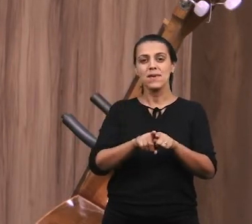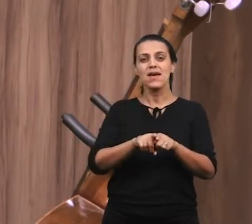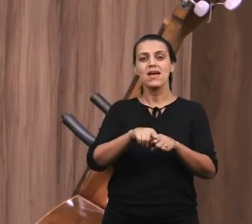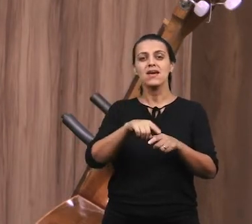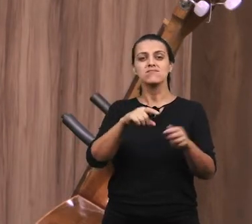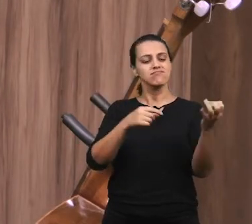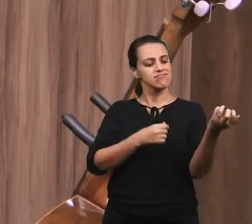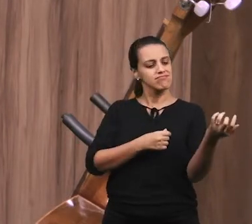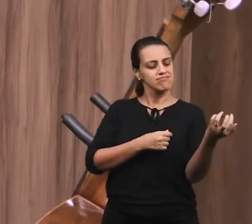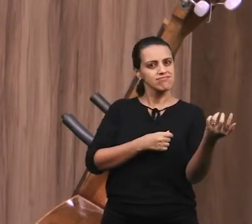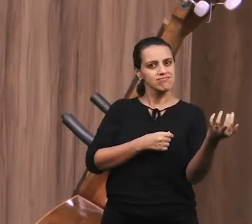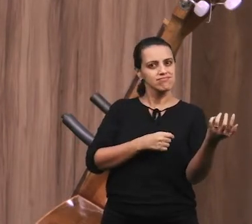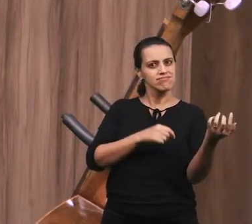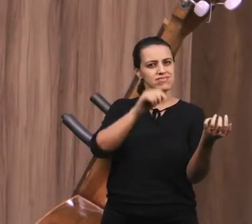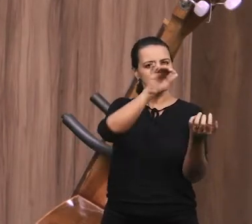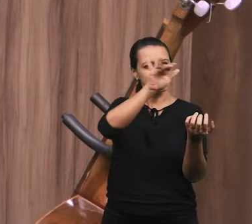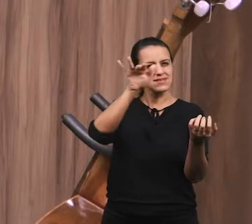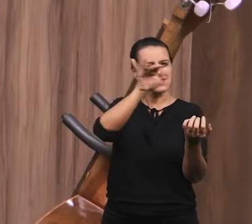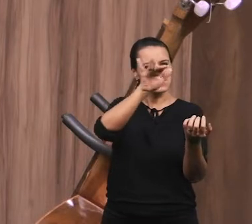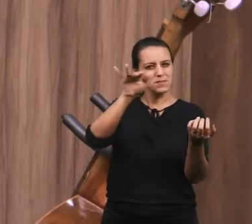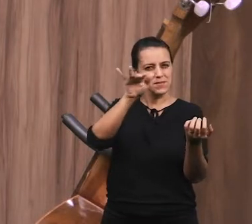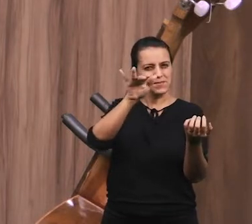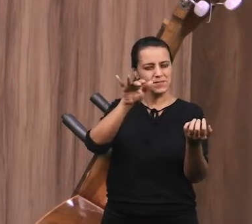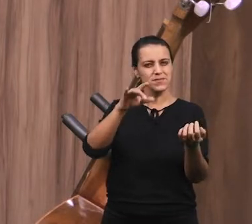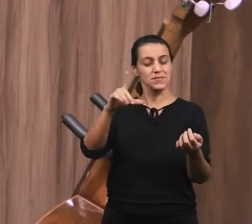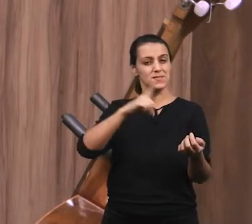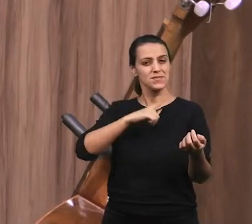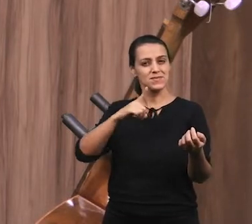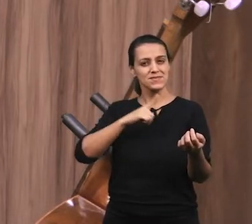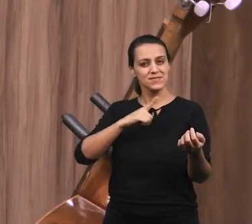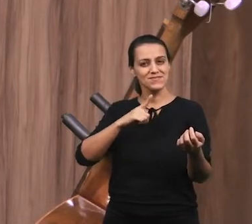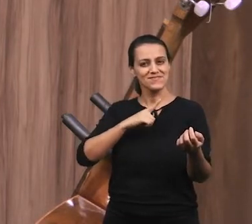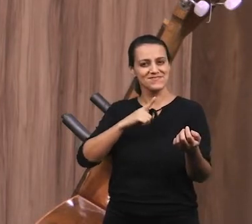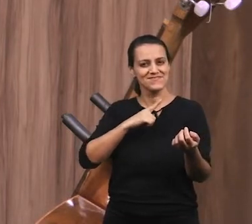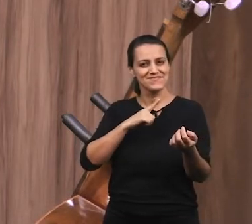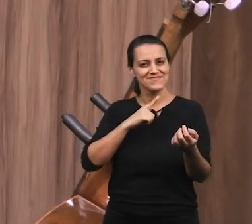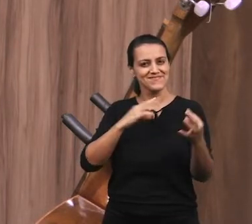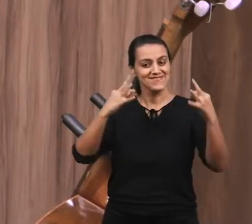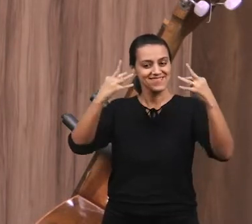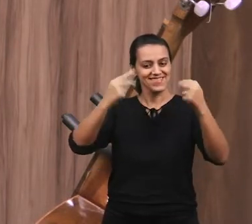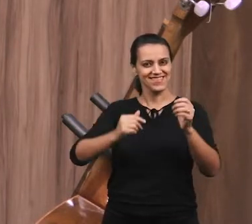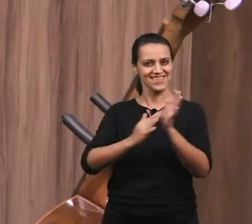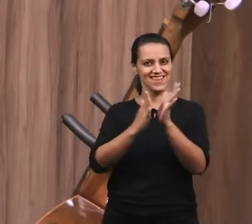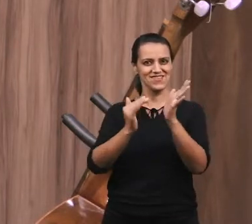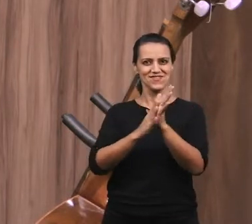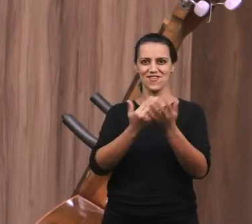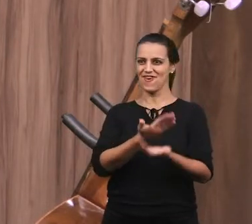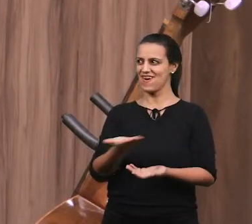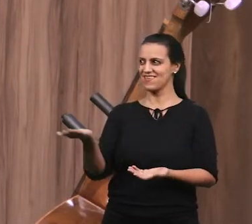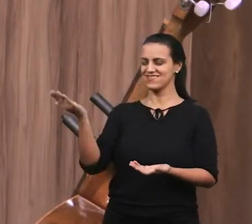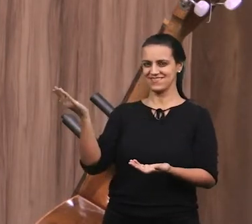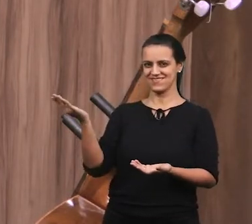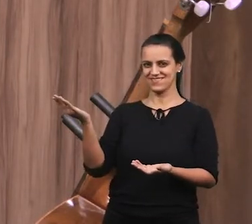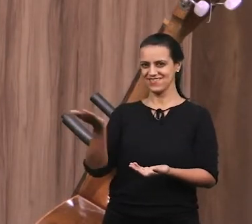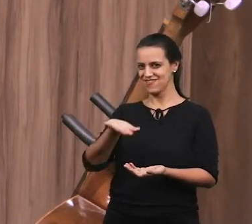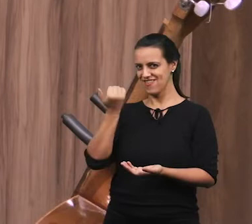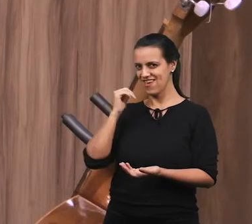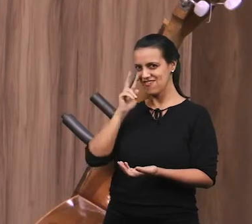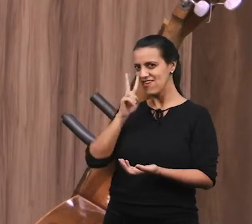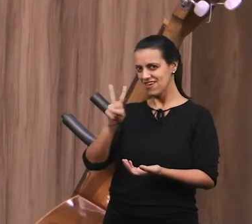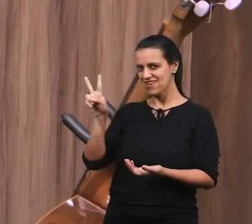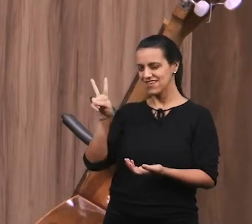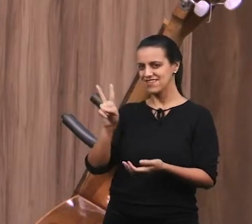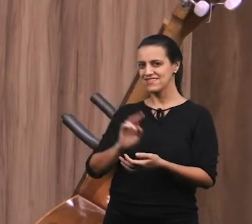а цифровки сверху находятся сверху. А вот здесь, с этой стороны, находится весь псалом